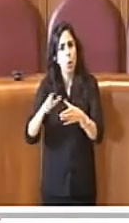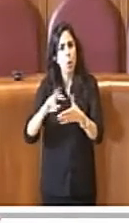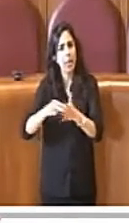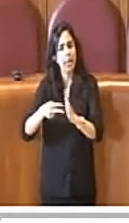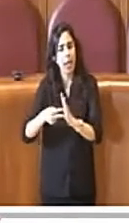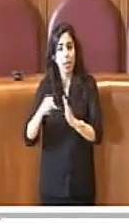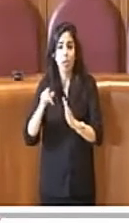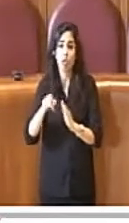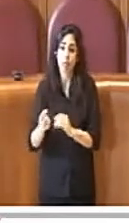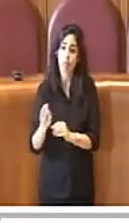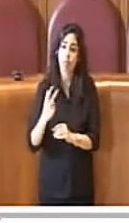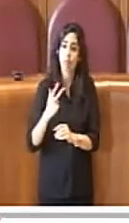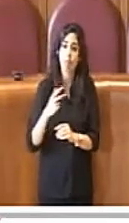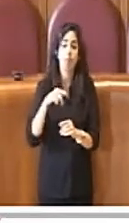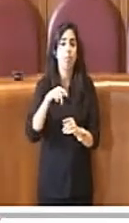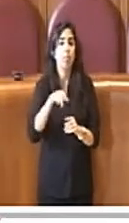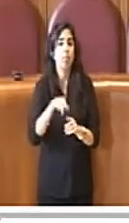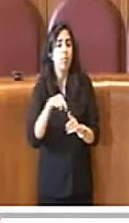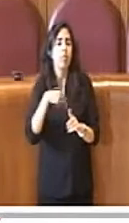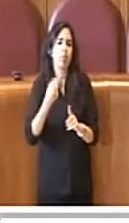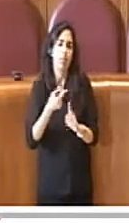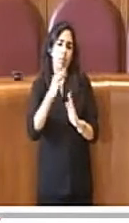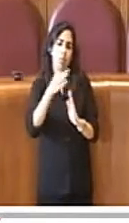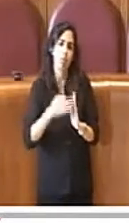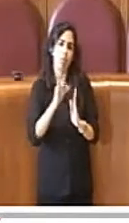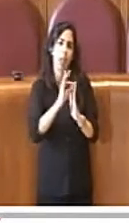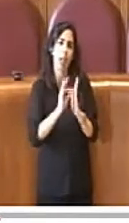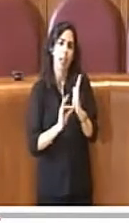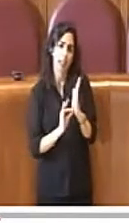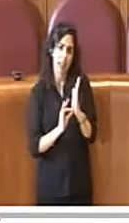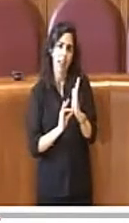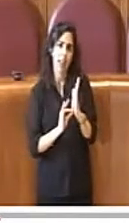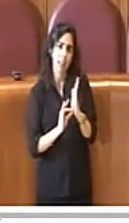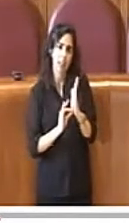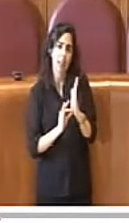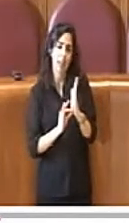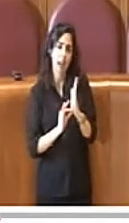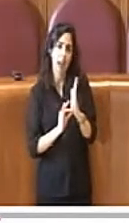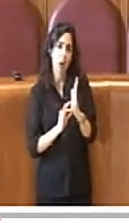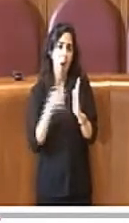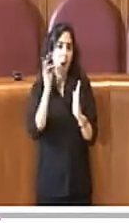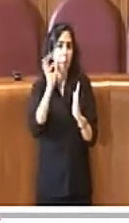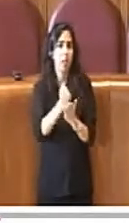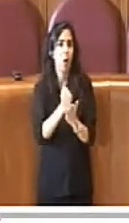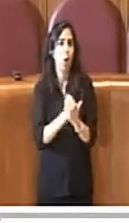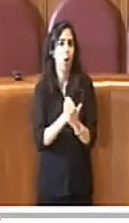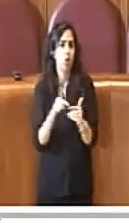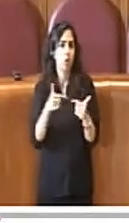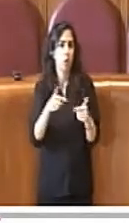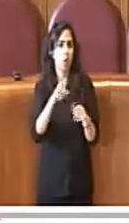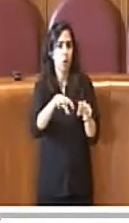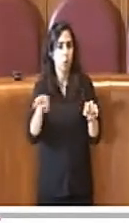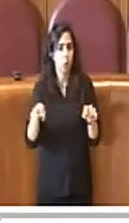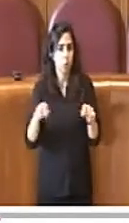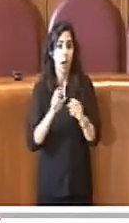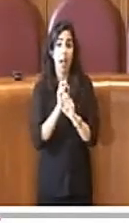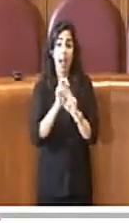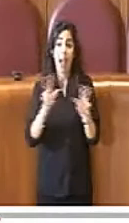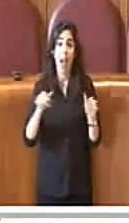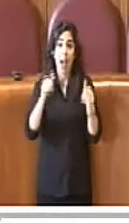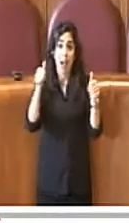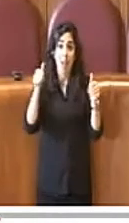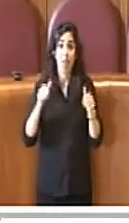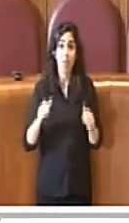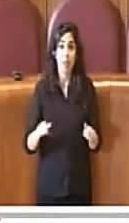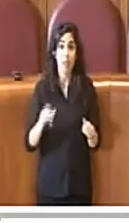dà menzione delle linee di indirizzo per l'affidamento in concessione di tali strutture. All'avviso pubblico per l'affidamento degli impianti